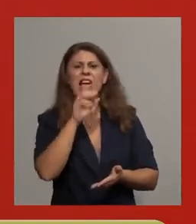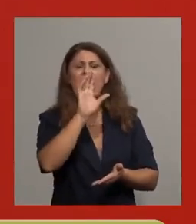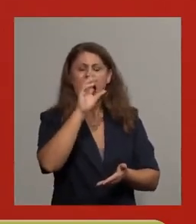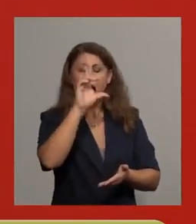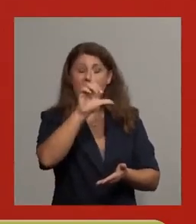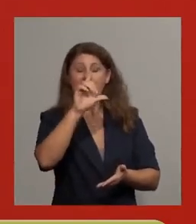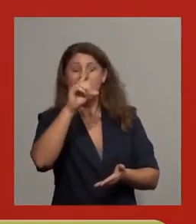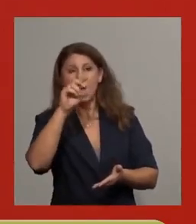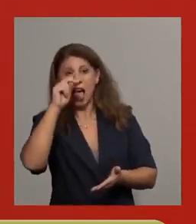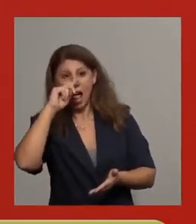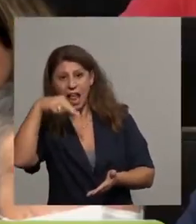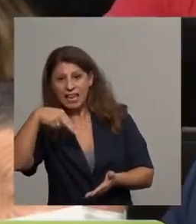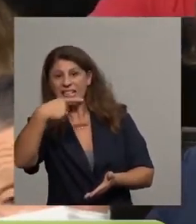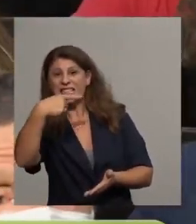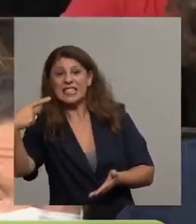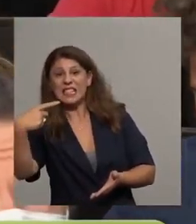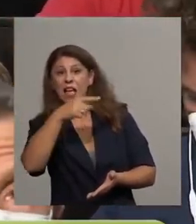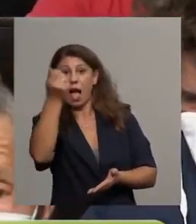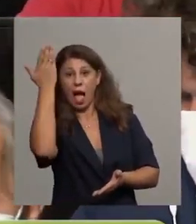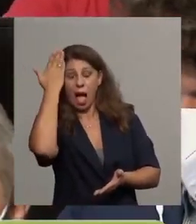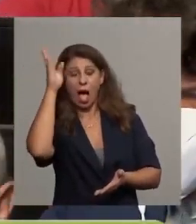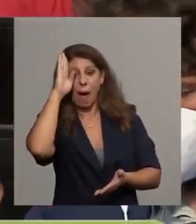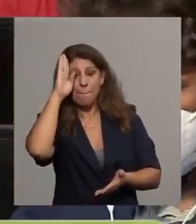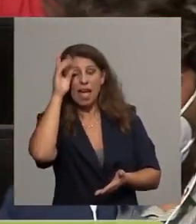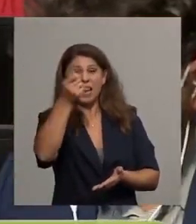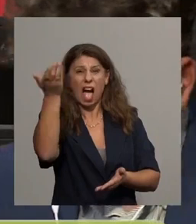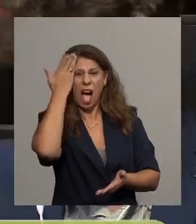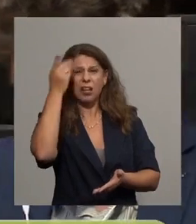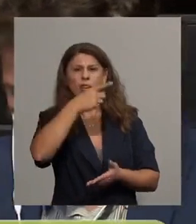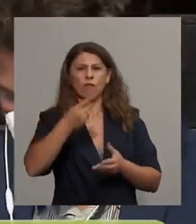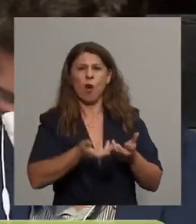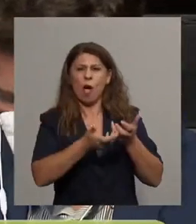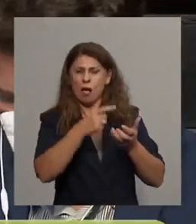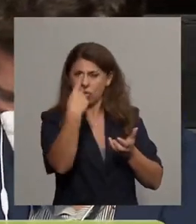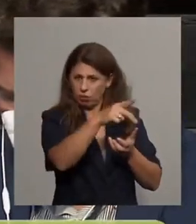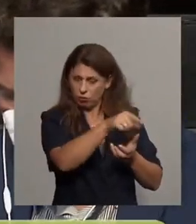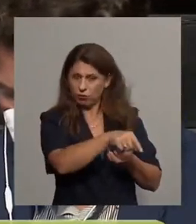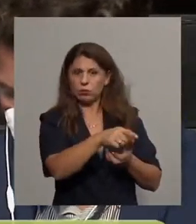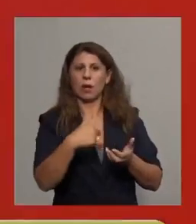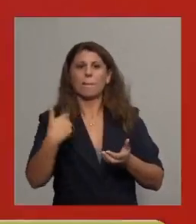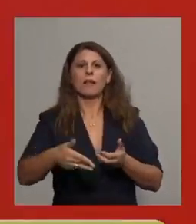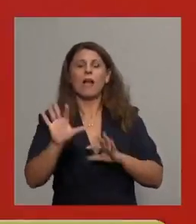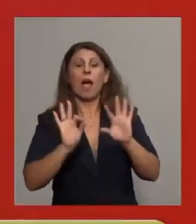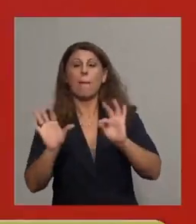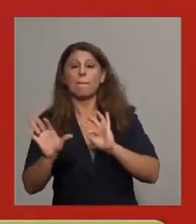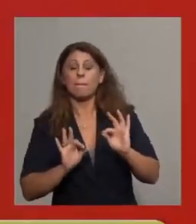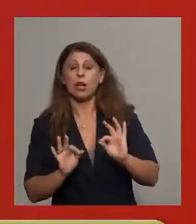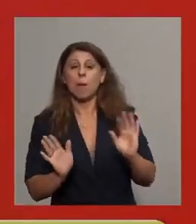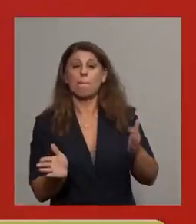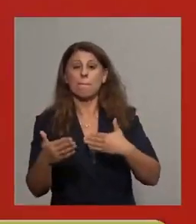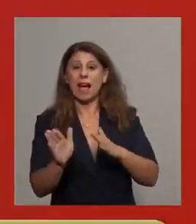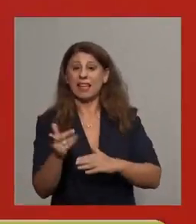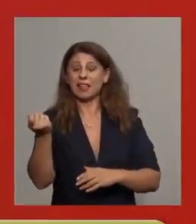LNG, του υγροποιημένου αερίου, και στη συνέχεια η επιλογή για τα πακέτα